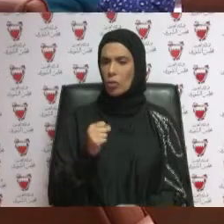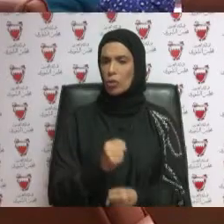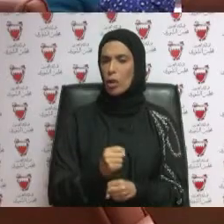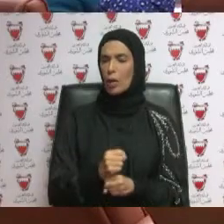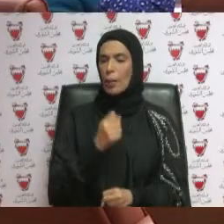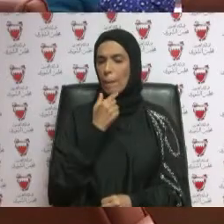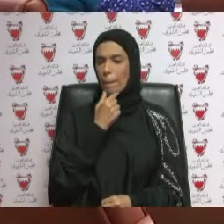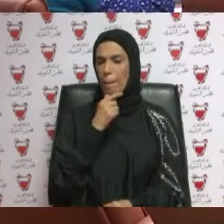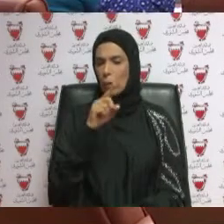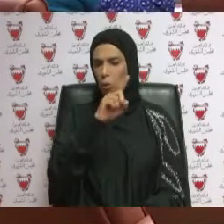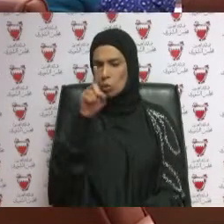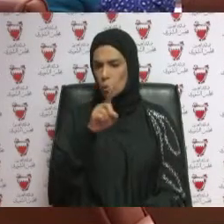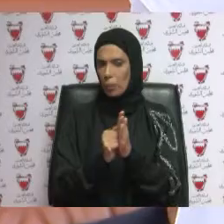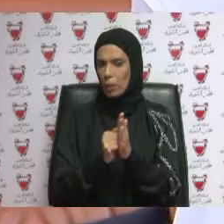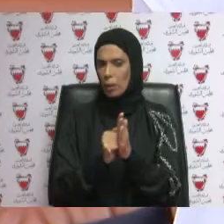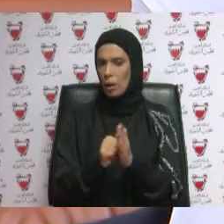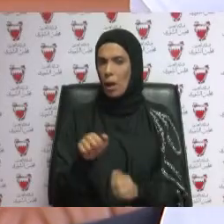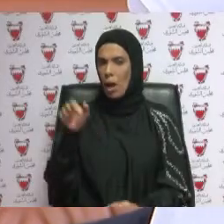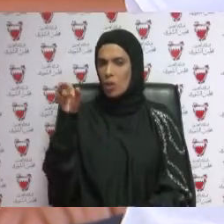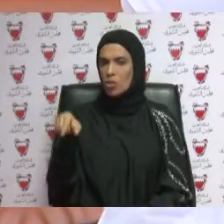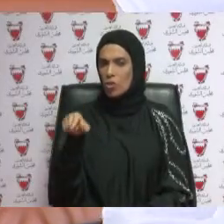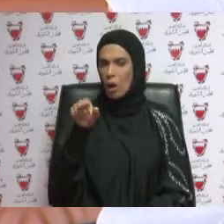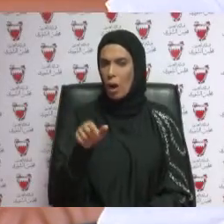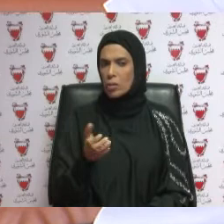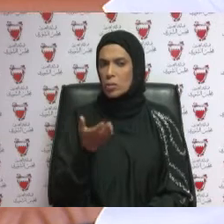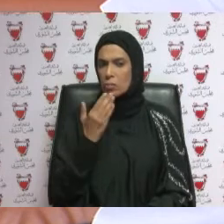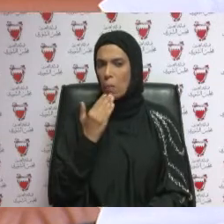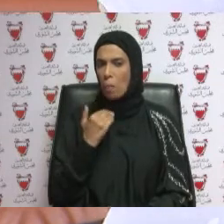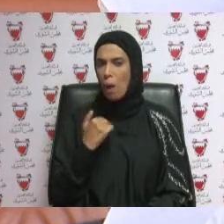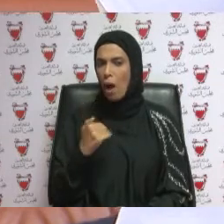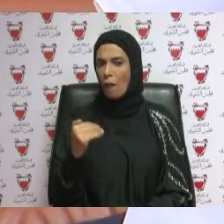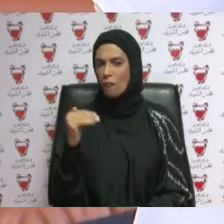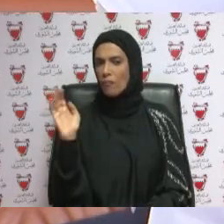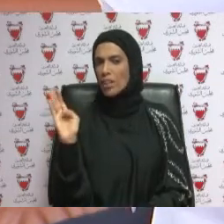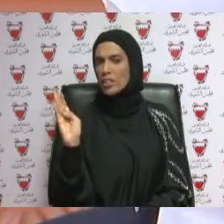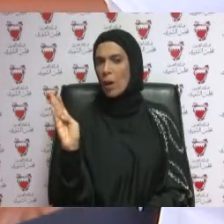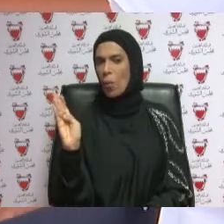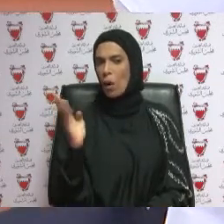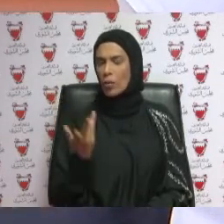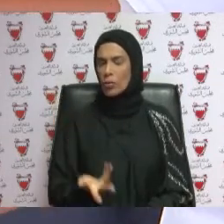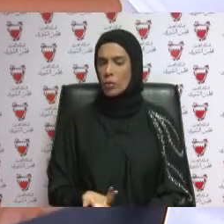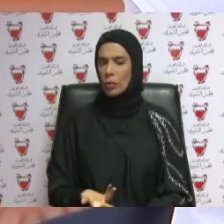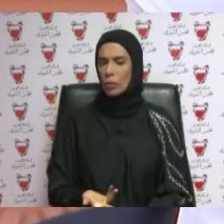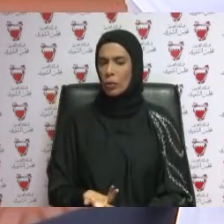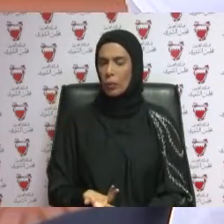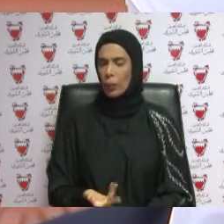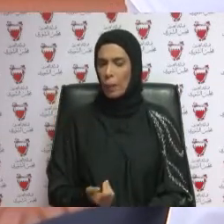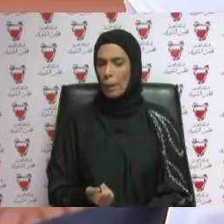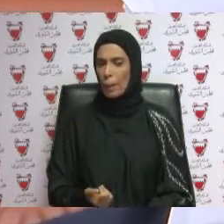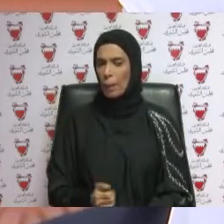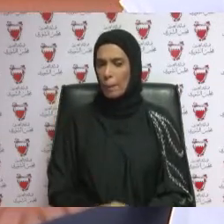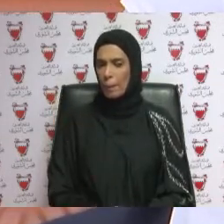العين المؤجرة إلى عزاب خلال مثلا أناس معينين يتلاعبون في